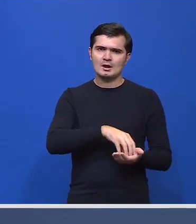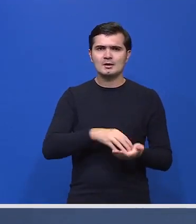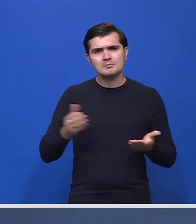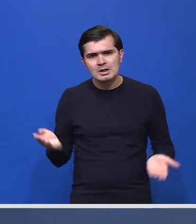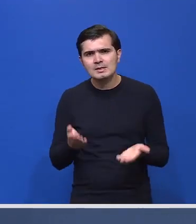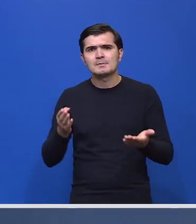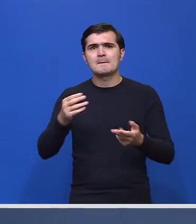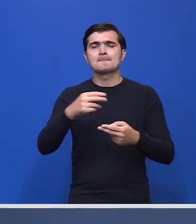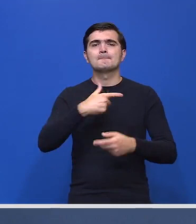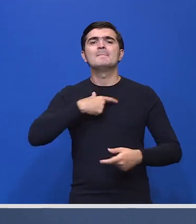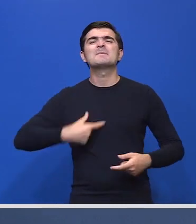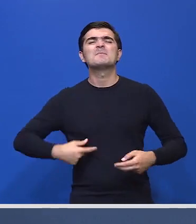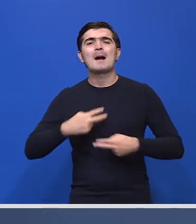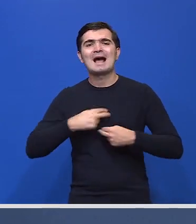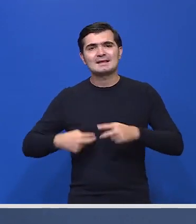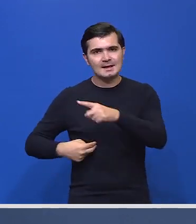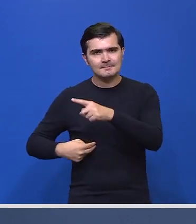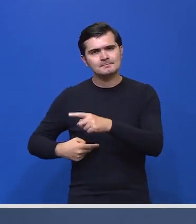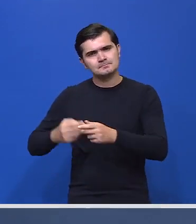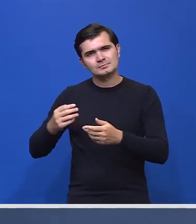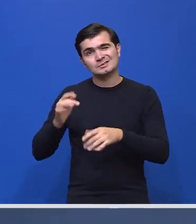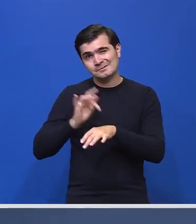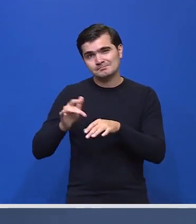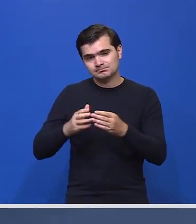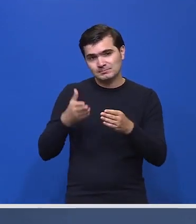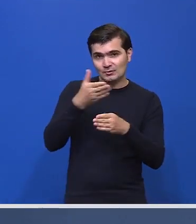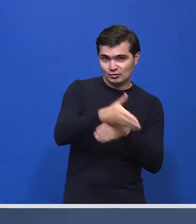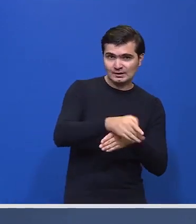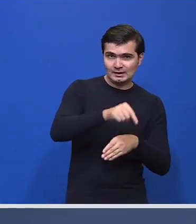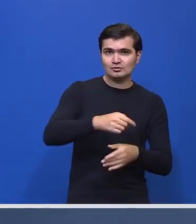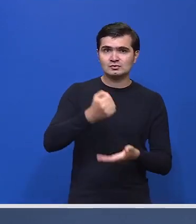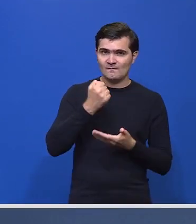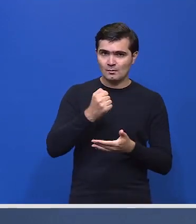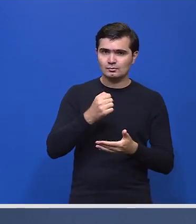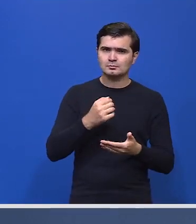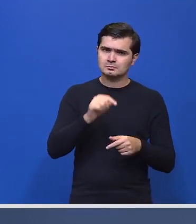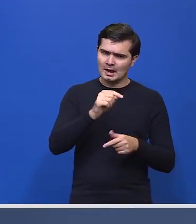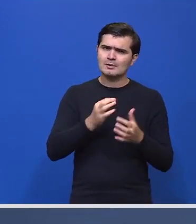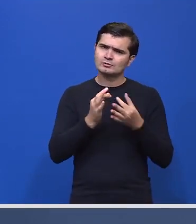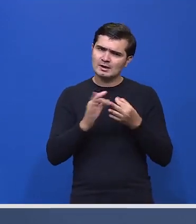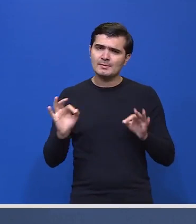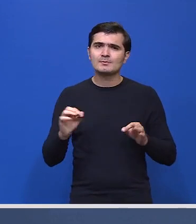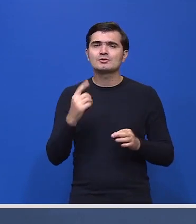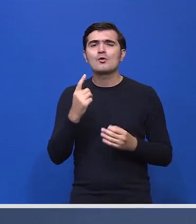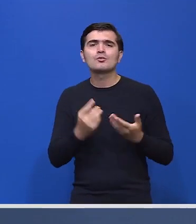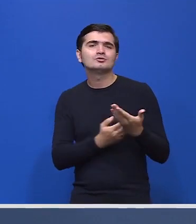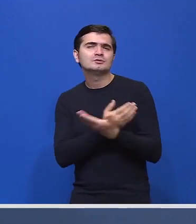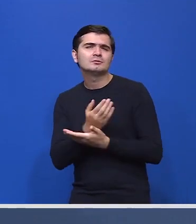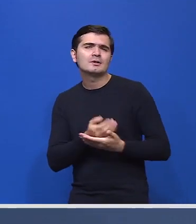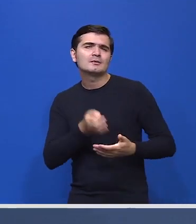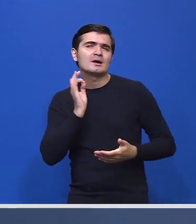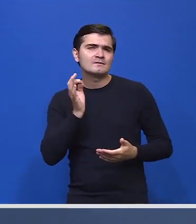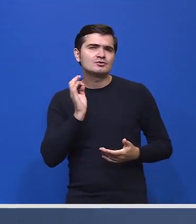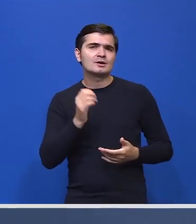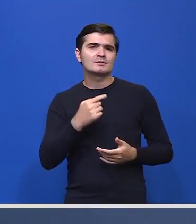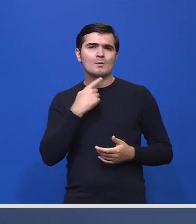îndemnăm primăriile să acceseze aceste fonduri care le permit o gestionare eficientă, cum